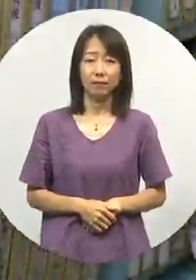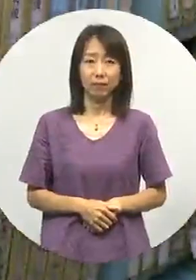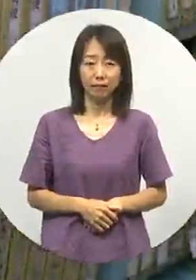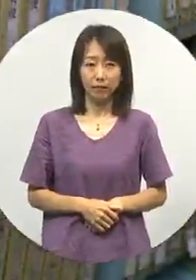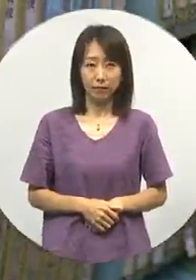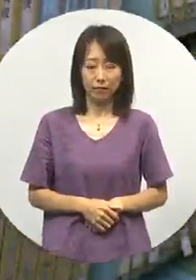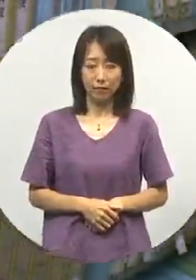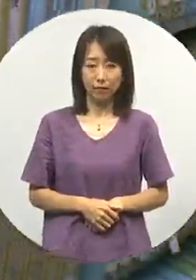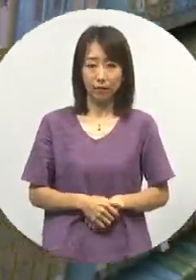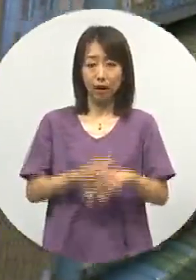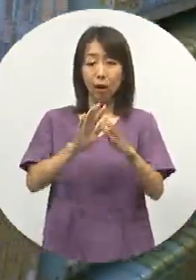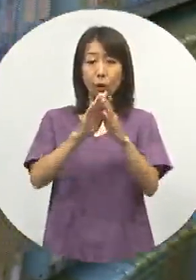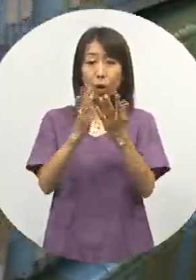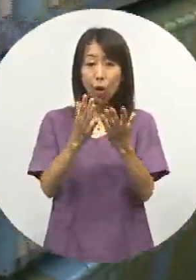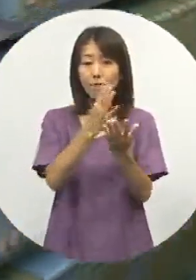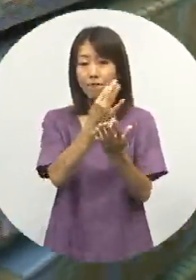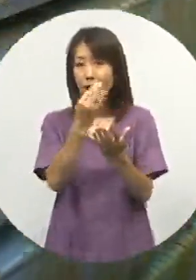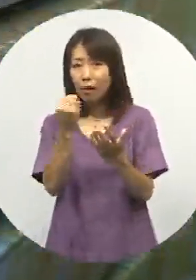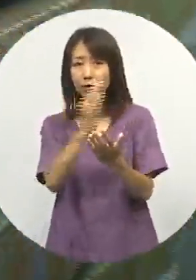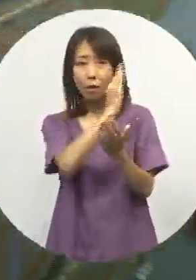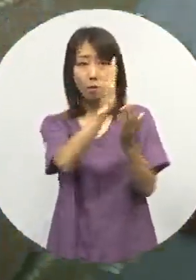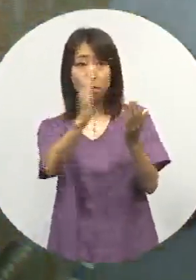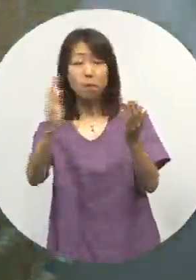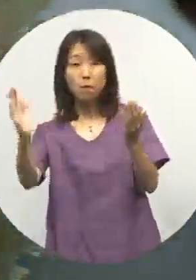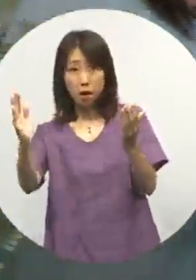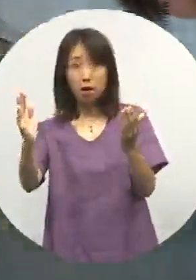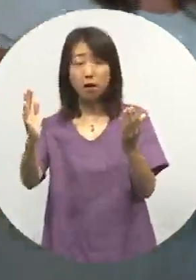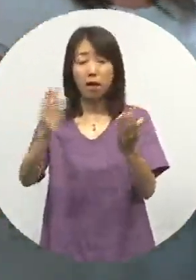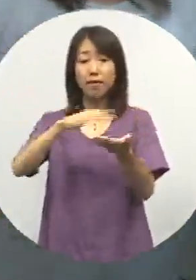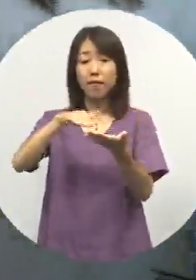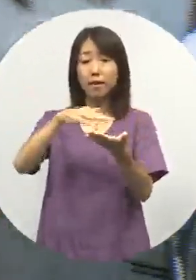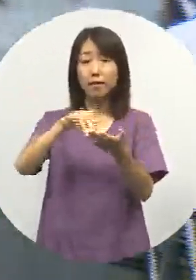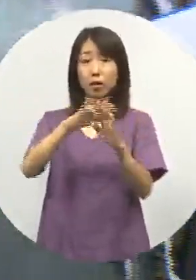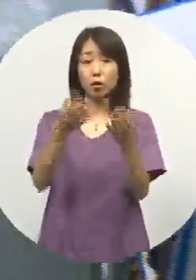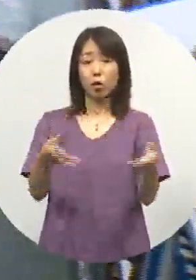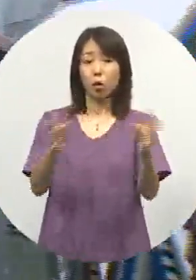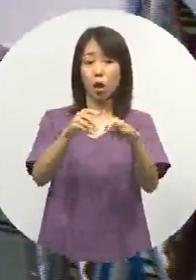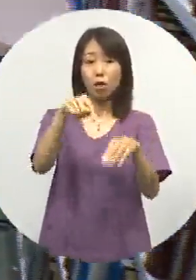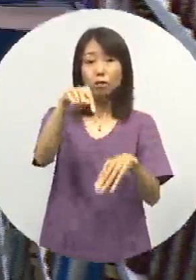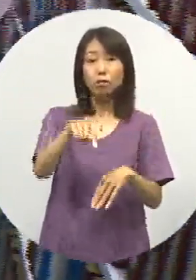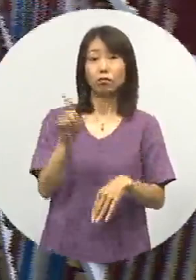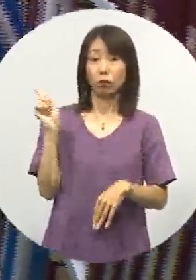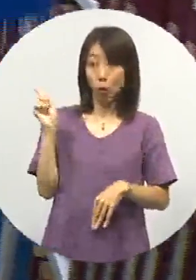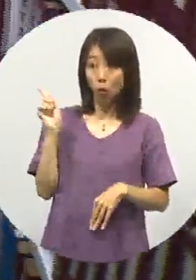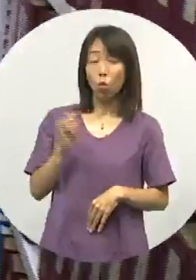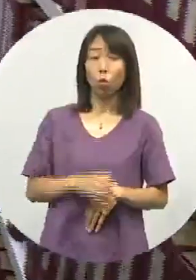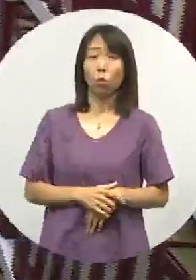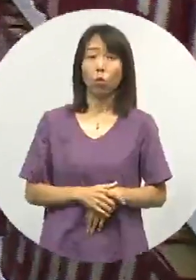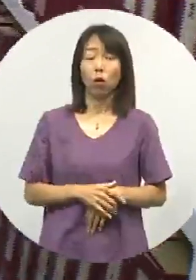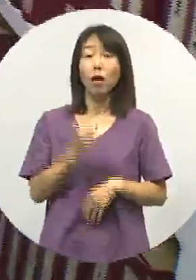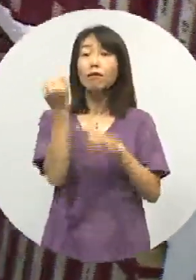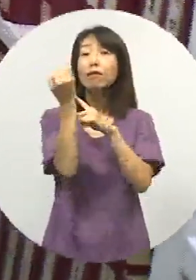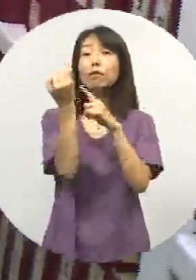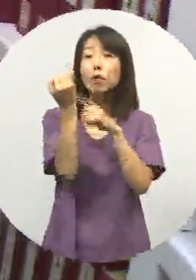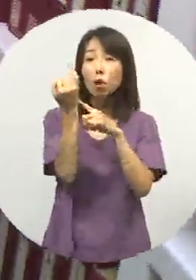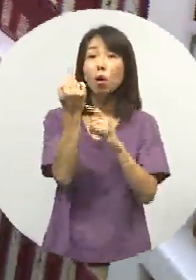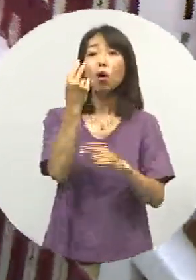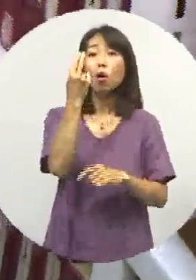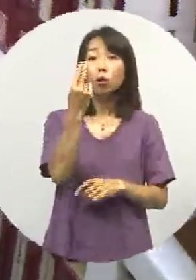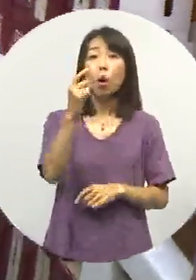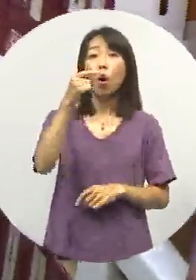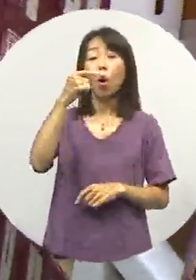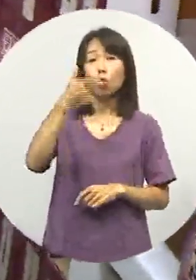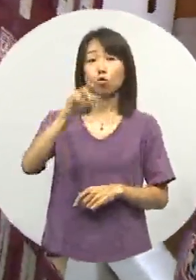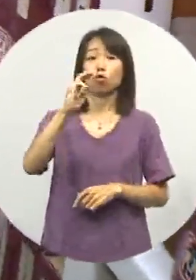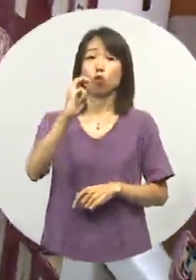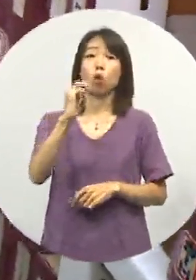多くの本が並ぶ点字図書館の書庫、リポーターの戸室穂奈美さんです。 今回市